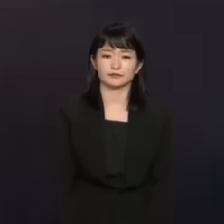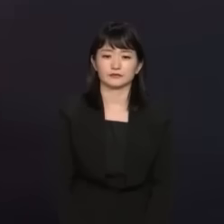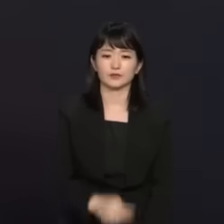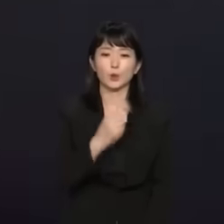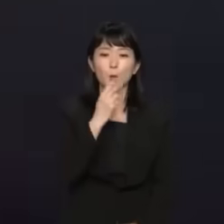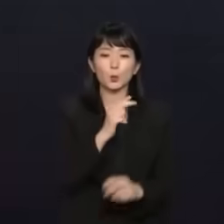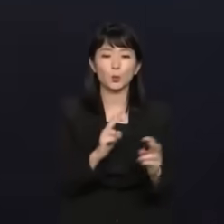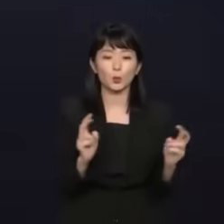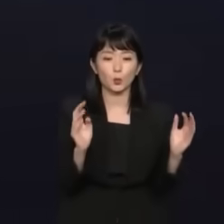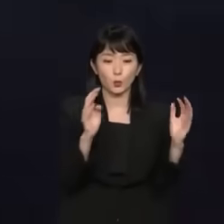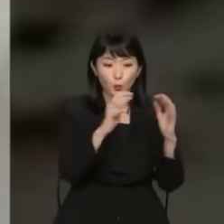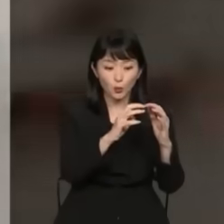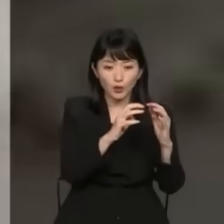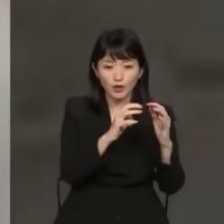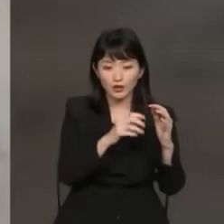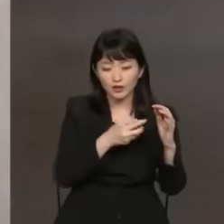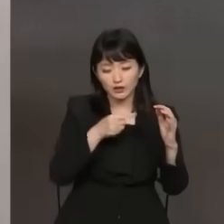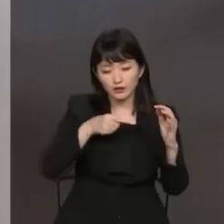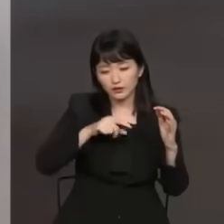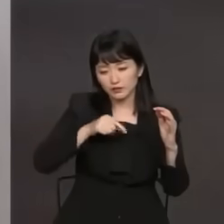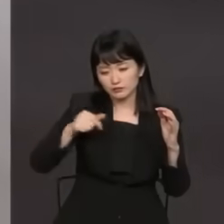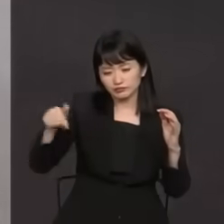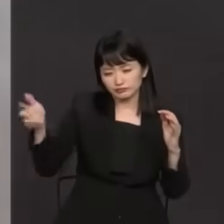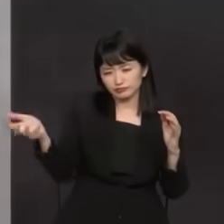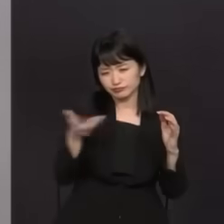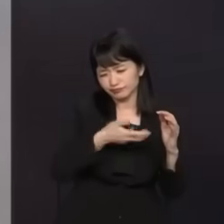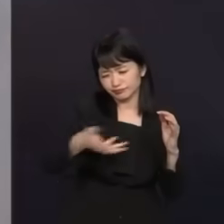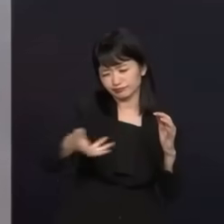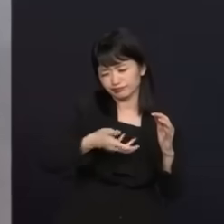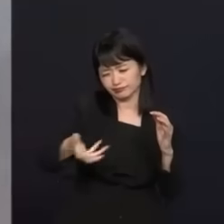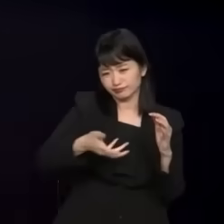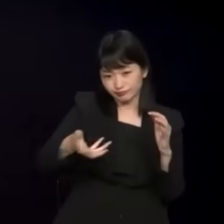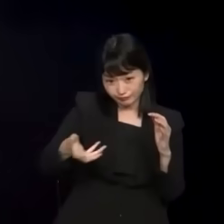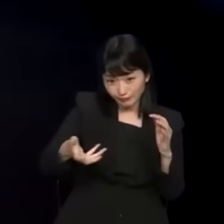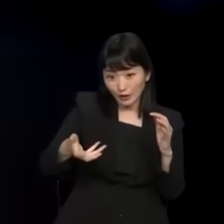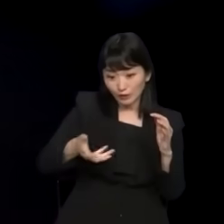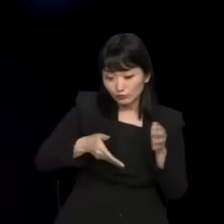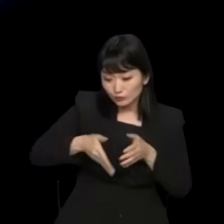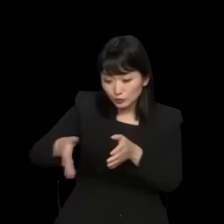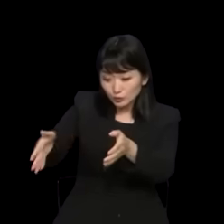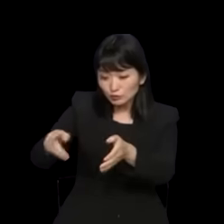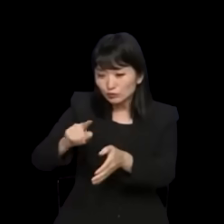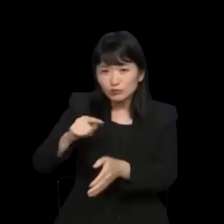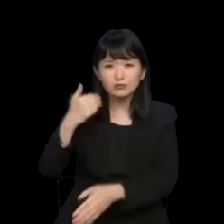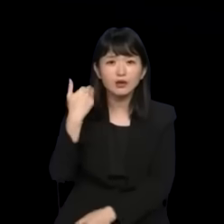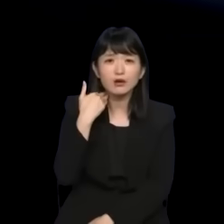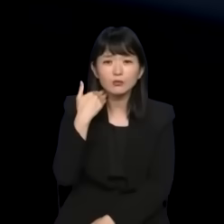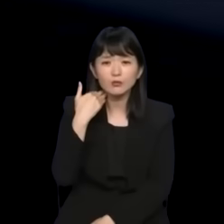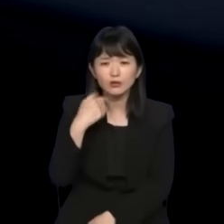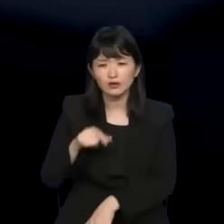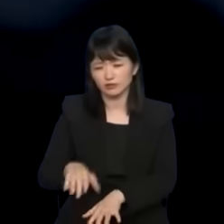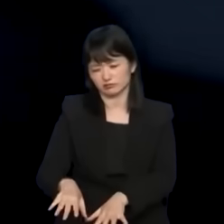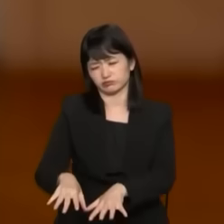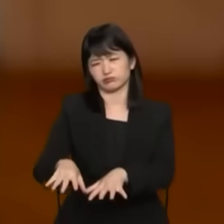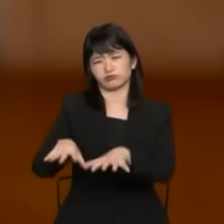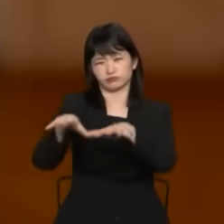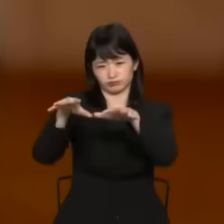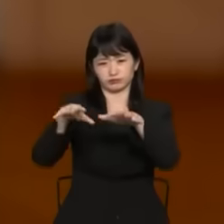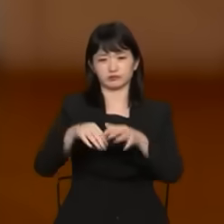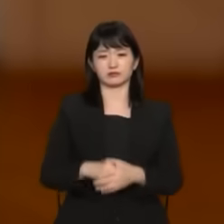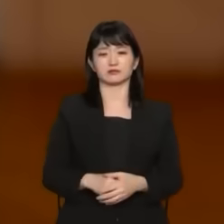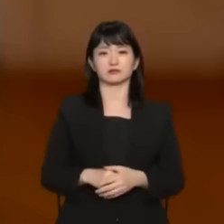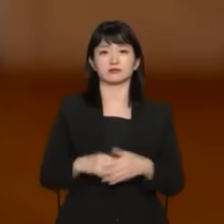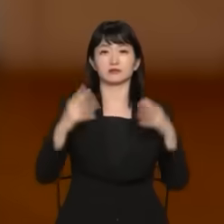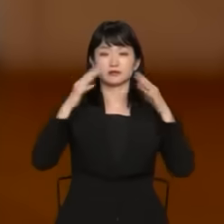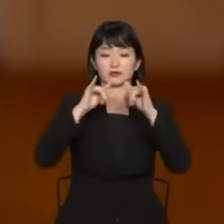비닐하우스 옆 가득 들어찬 흙탕물이 빠른 속도로 내려갑니다. 도로의 흔적을 찾아볼 수 없을 만큼 완전히 침수됐습니다. 성인